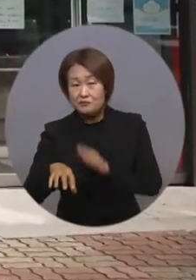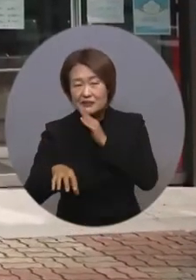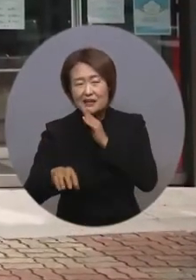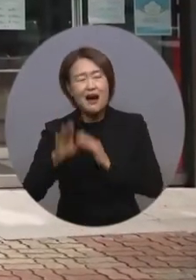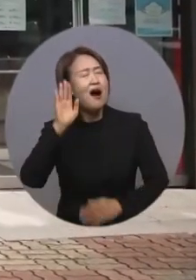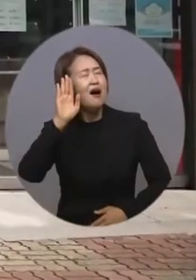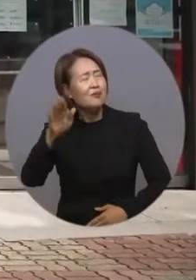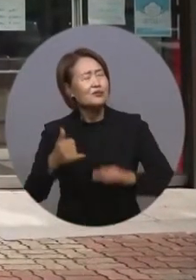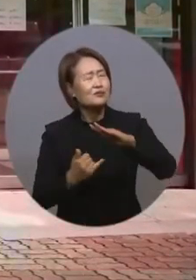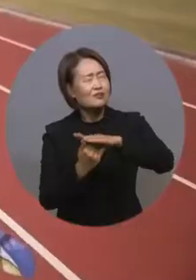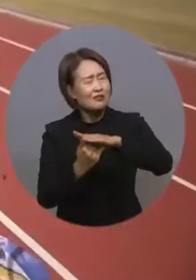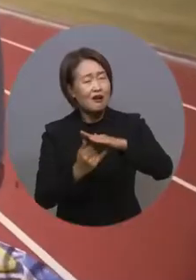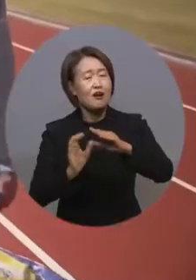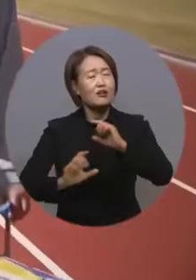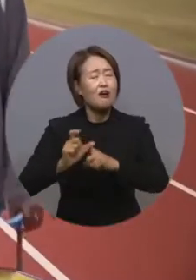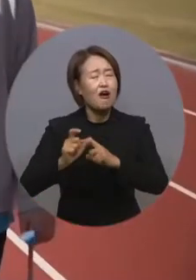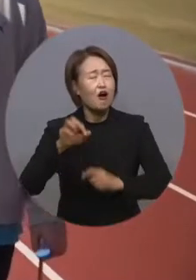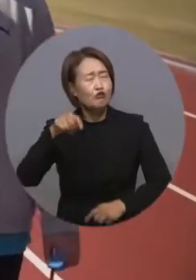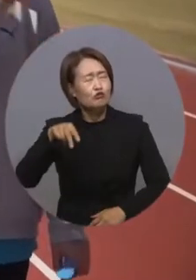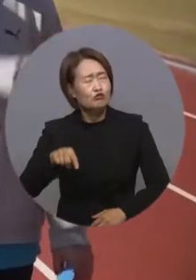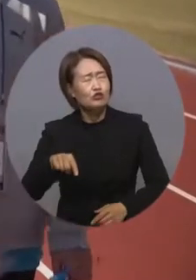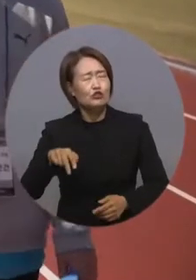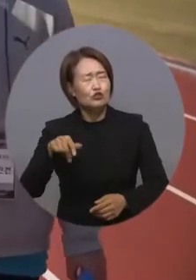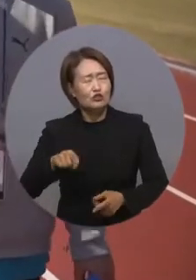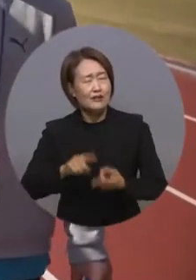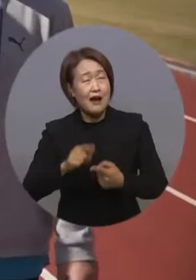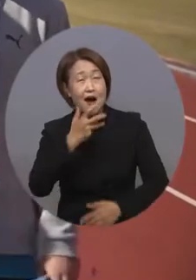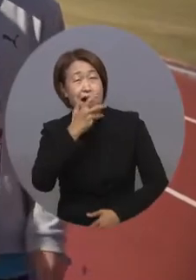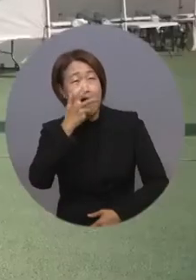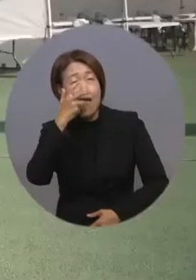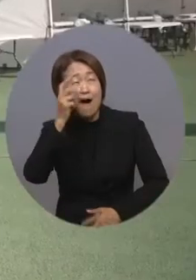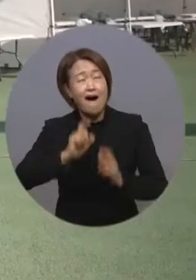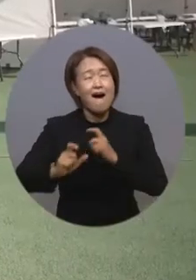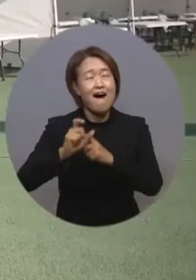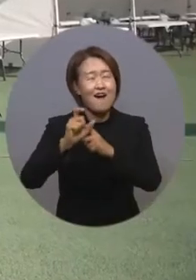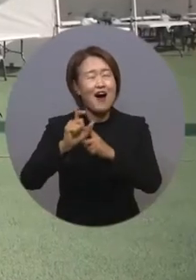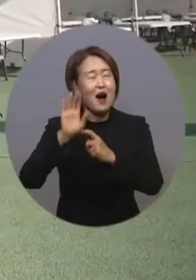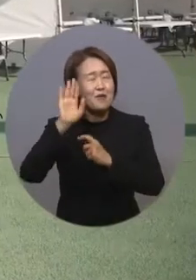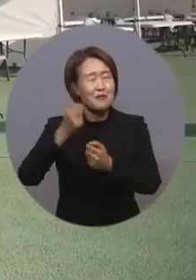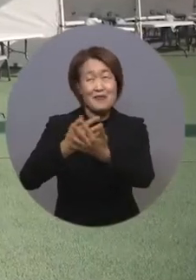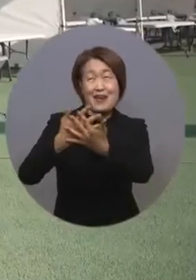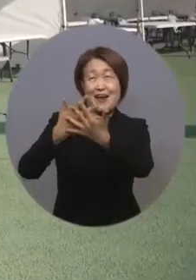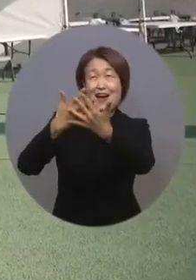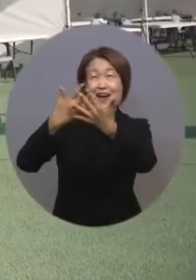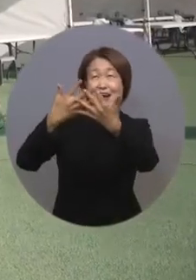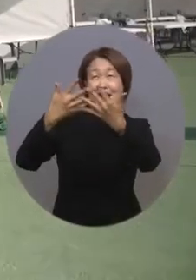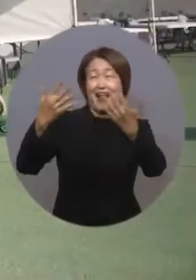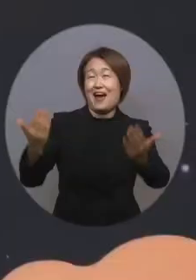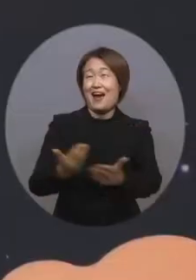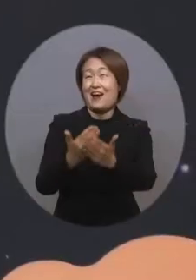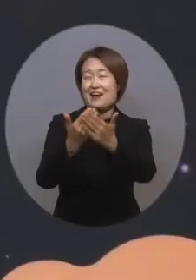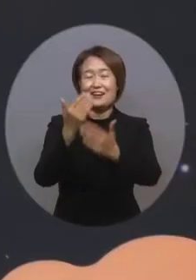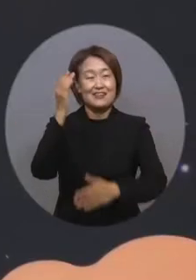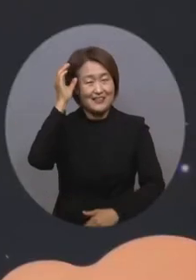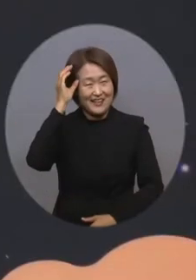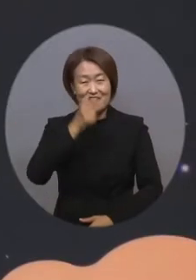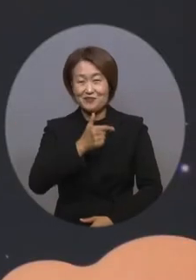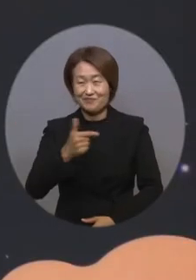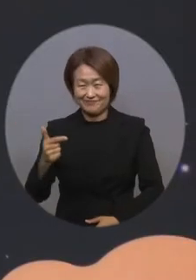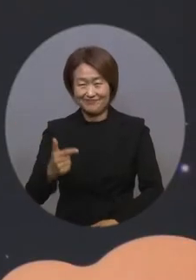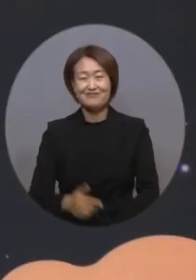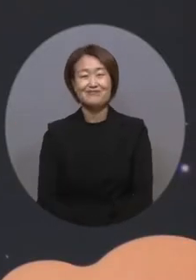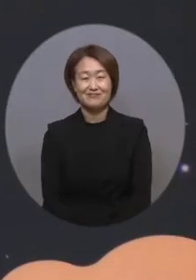청소년들이 우주항공에 대한 꿈을 펼치는 장이 열려 한국 우주항공의 미래가 밝을 것으로 기대됩니다. 복지TV